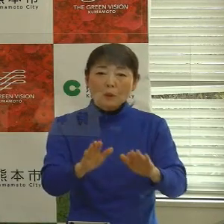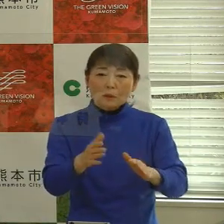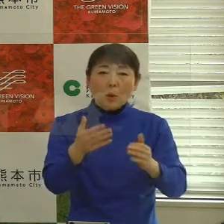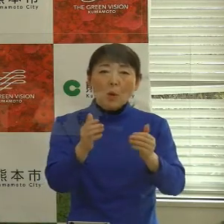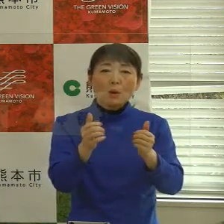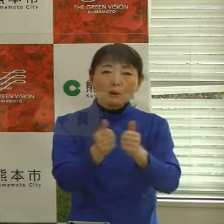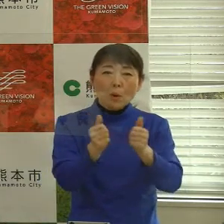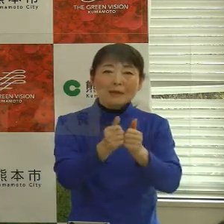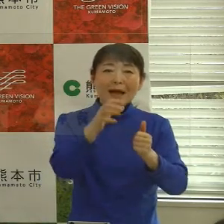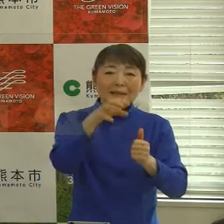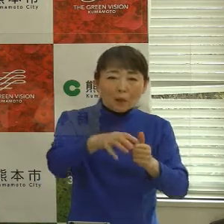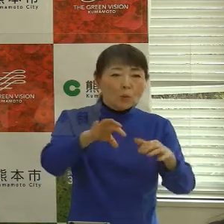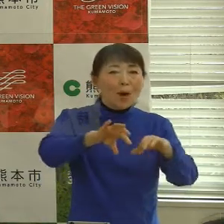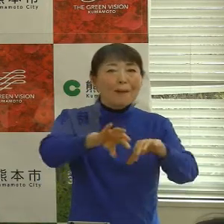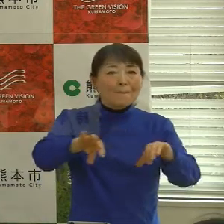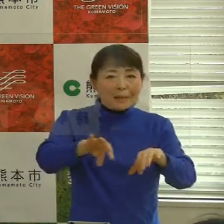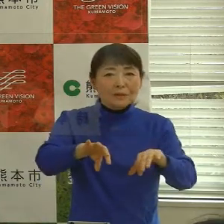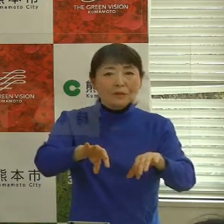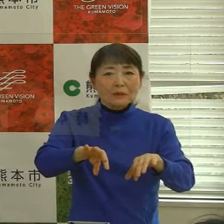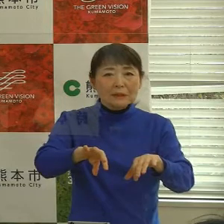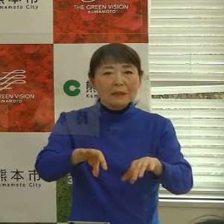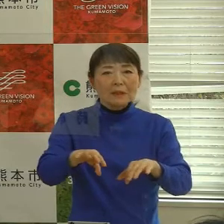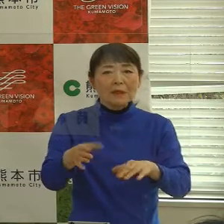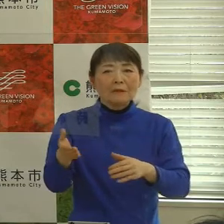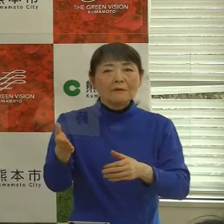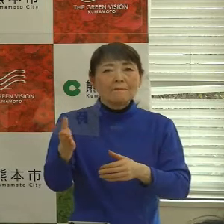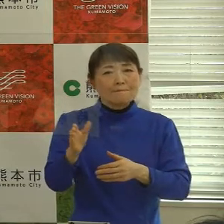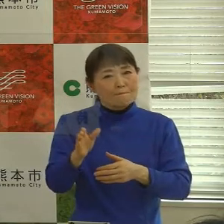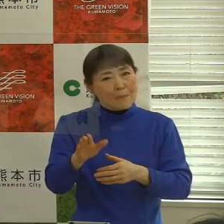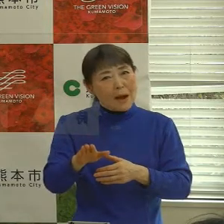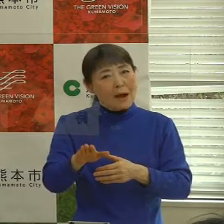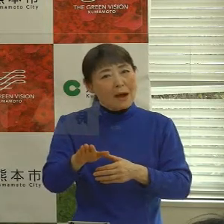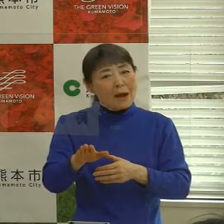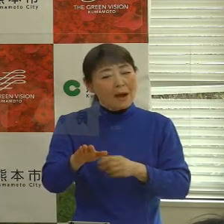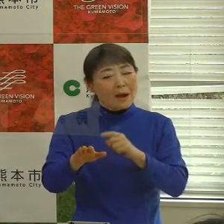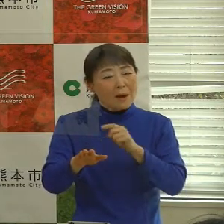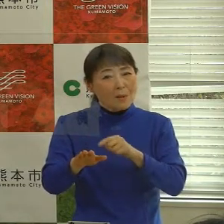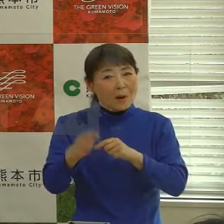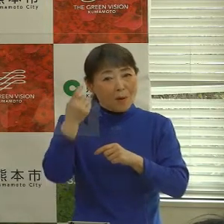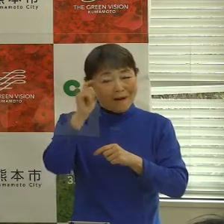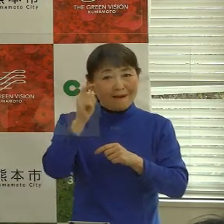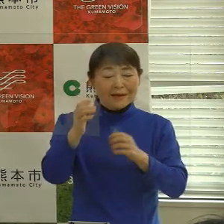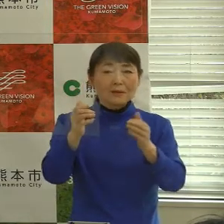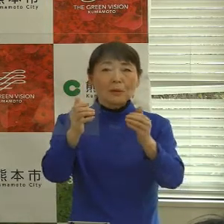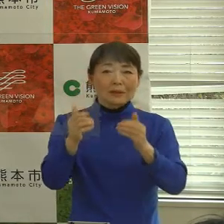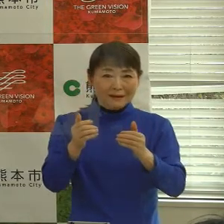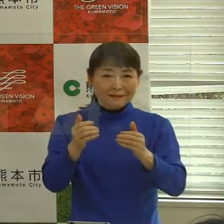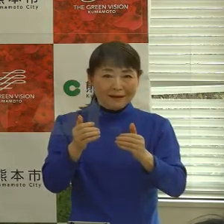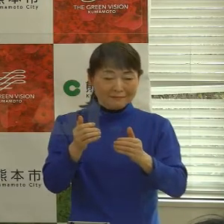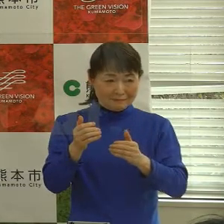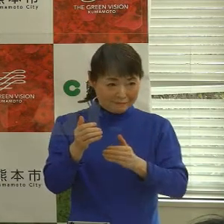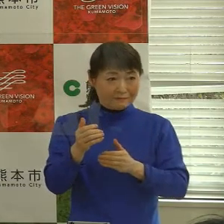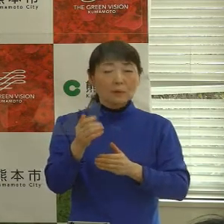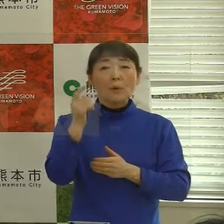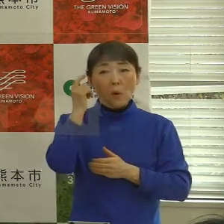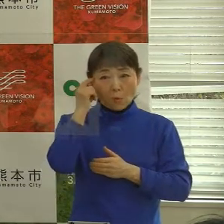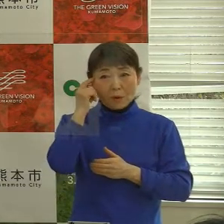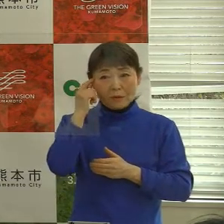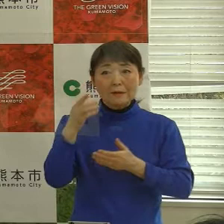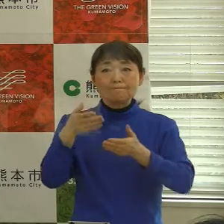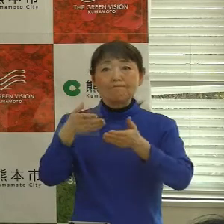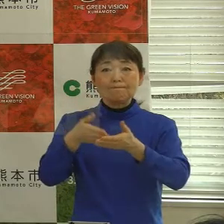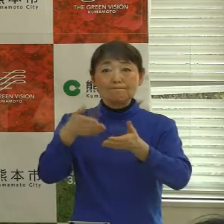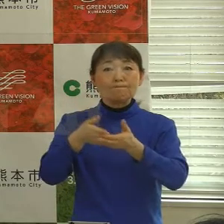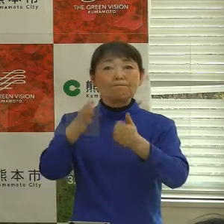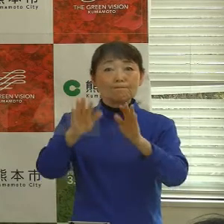何かあの形ができないかということはあの検討すべきではないかということで、私の方からお話をさせていただいたところ